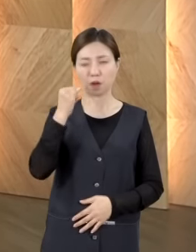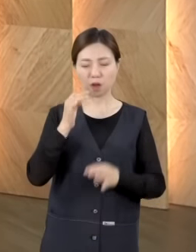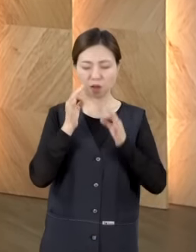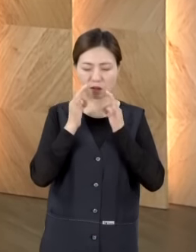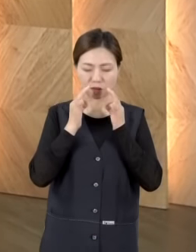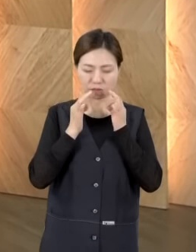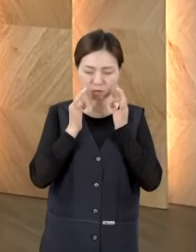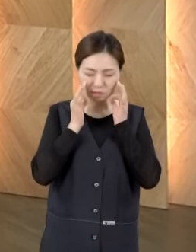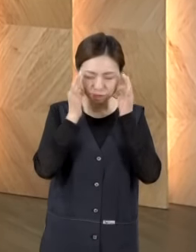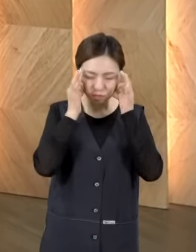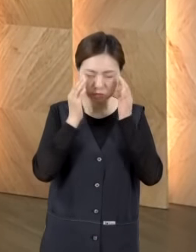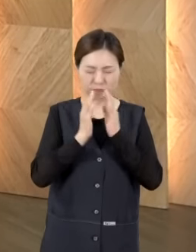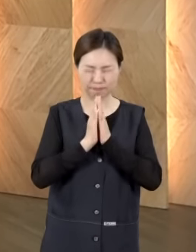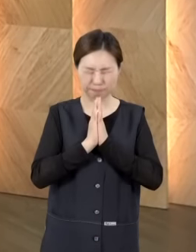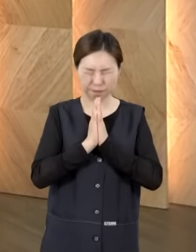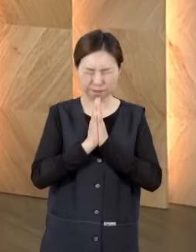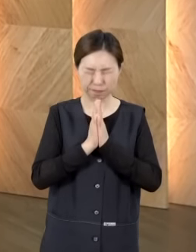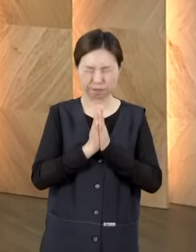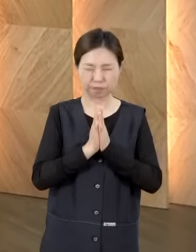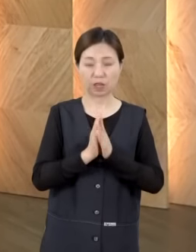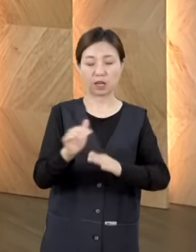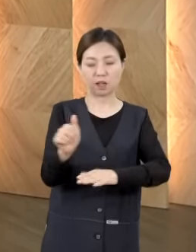그렇게 1년이